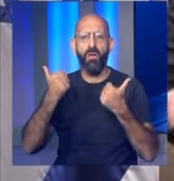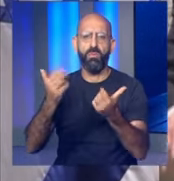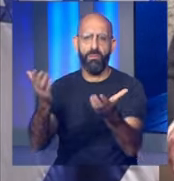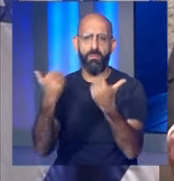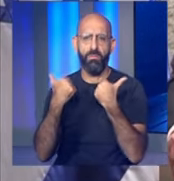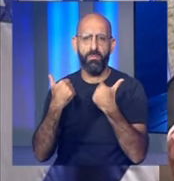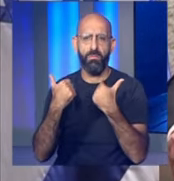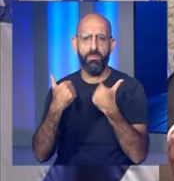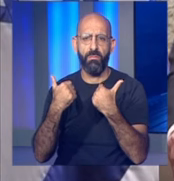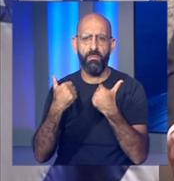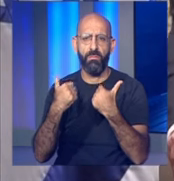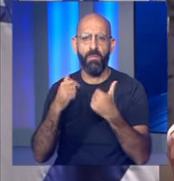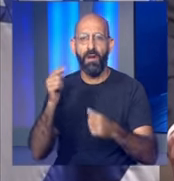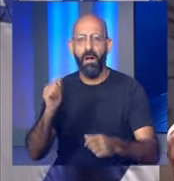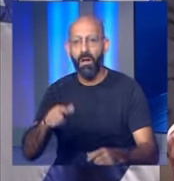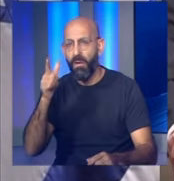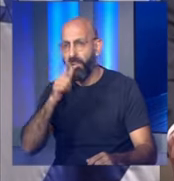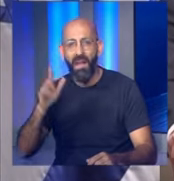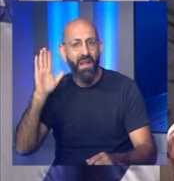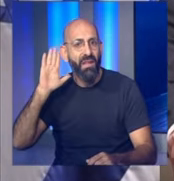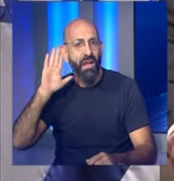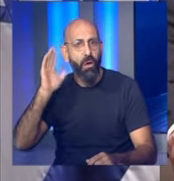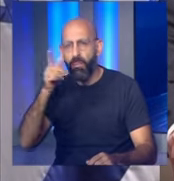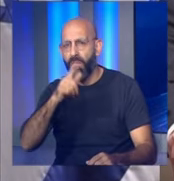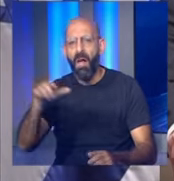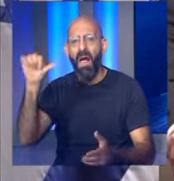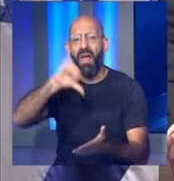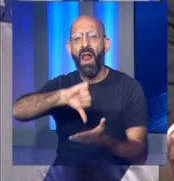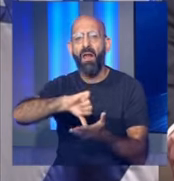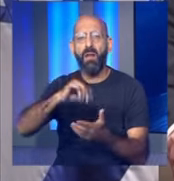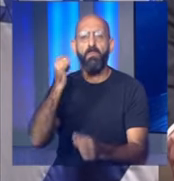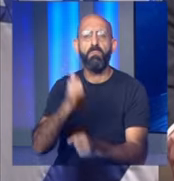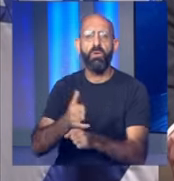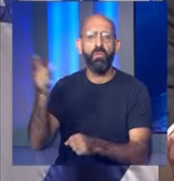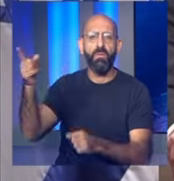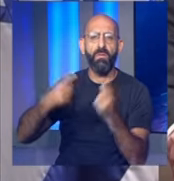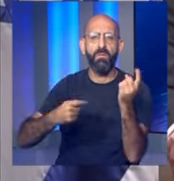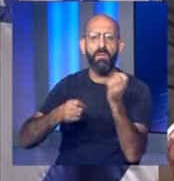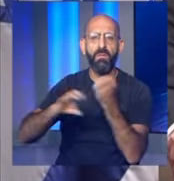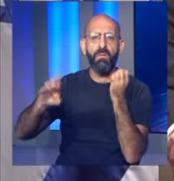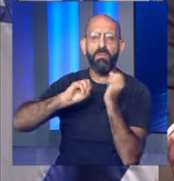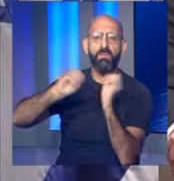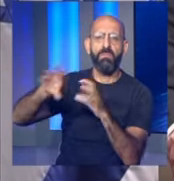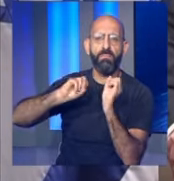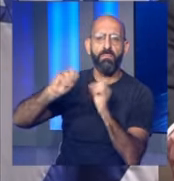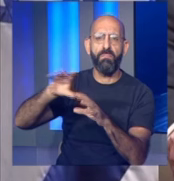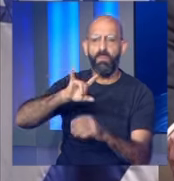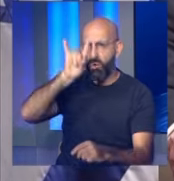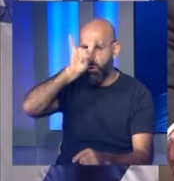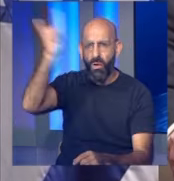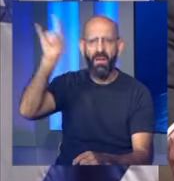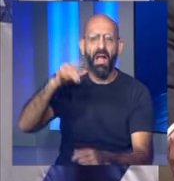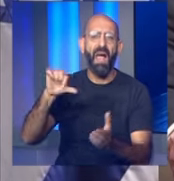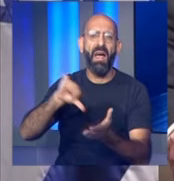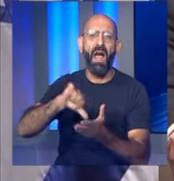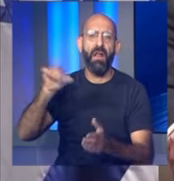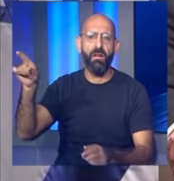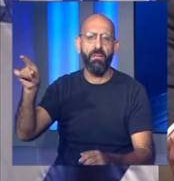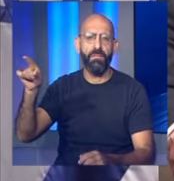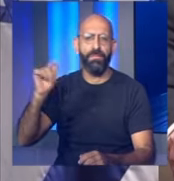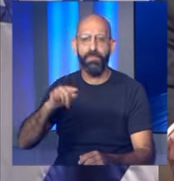نحن لم نعد جميع الرهائن لكننا سنعيد الأحياء منهم والأموات. نتنياهو اتهم إيران بتزويد